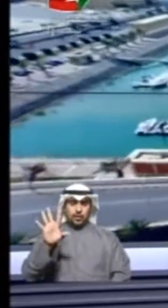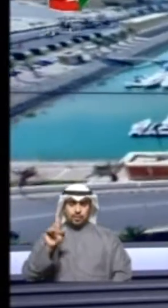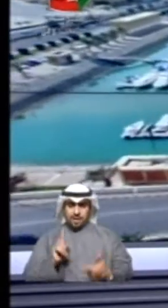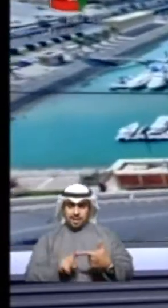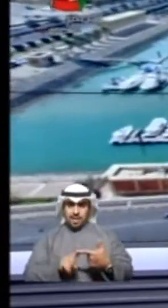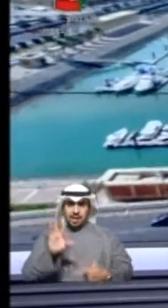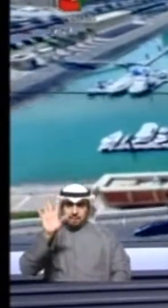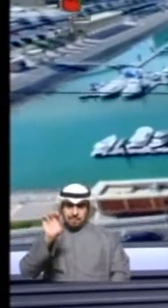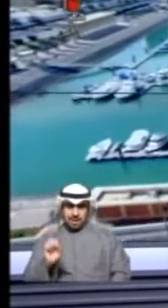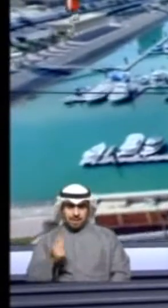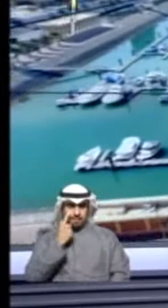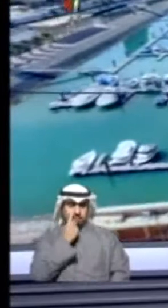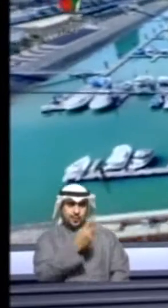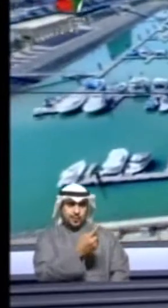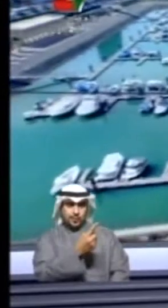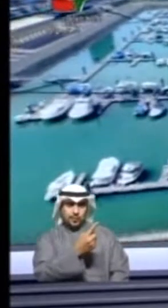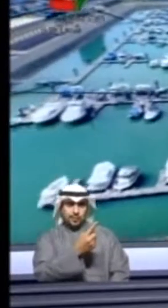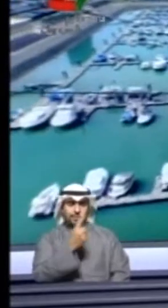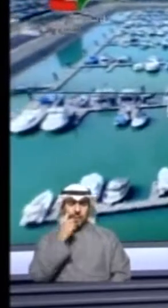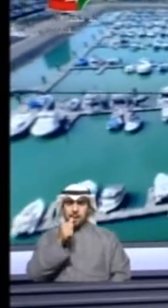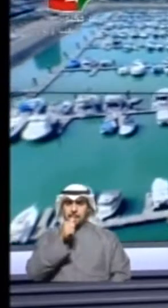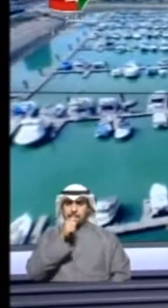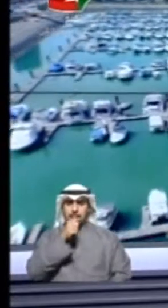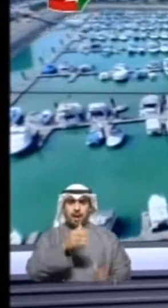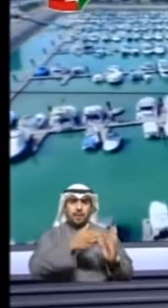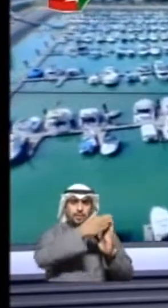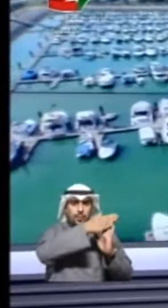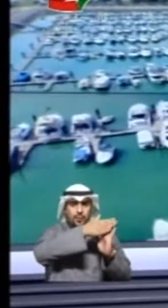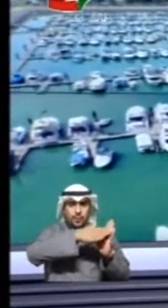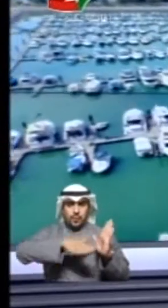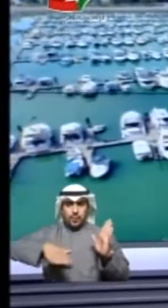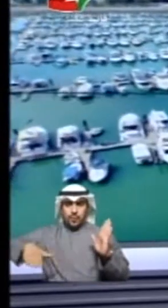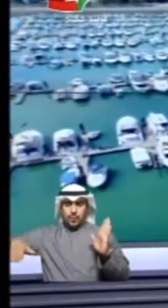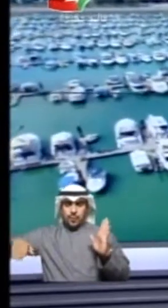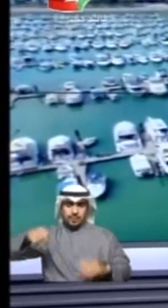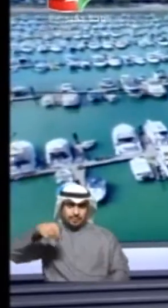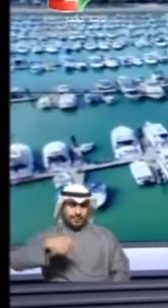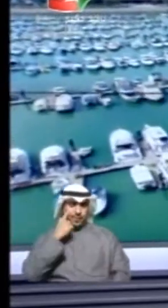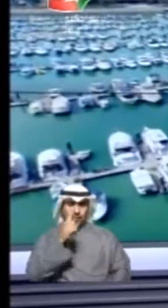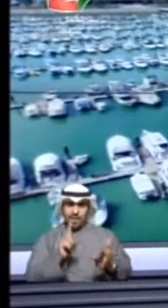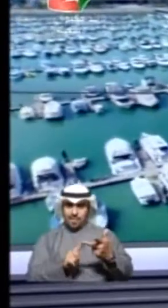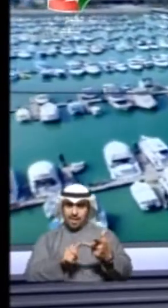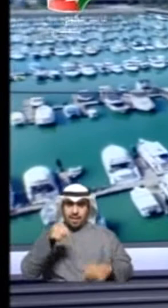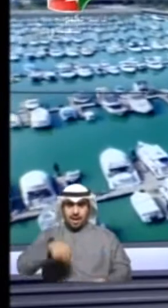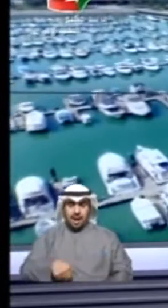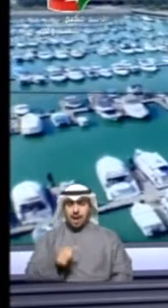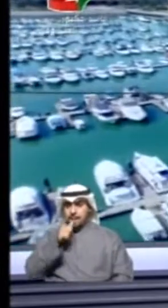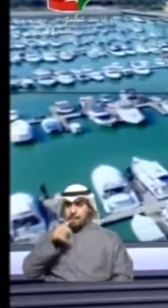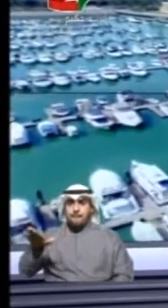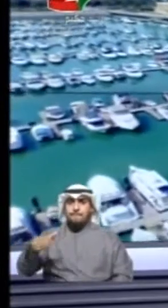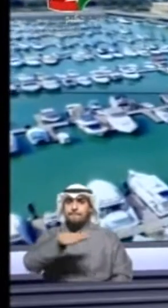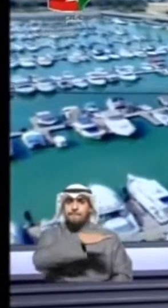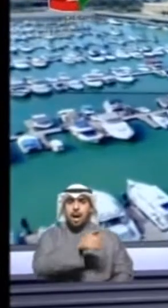أما مساء يتراجع إلى 1 ما بين 1 إلى 2 قدم، وهذه الفترة من فترات الحمل اللي تكون فيها تيارات الماء